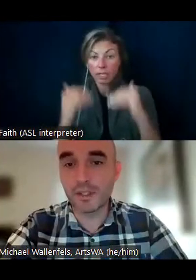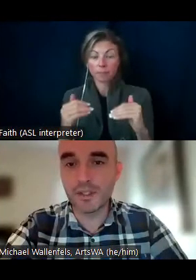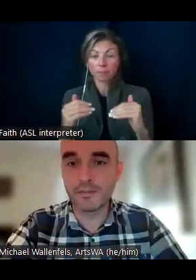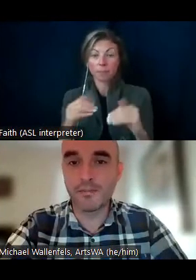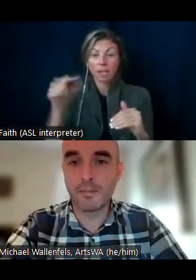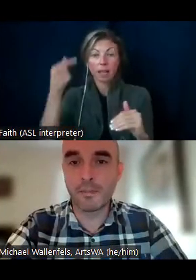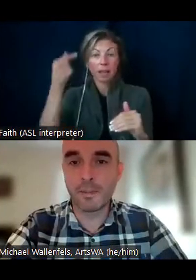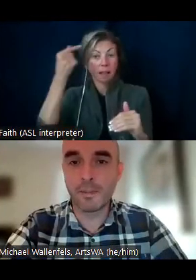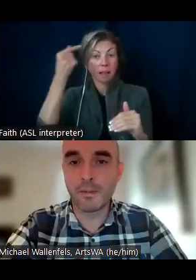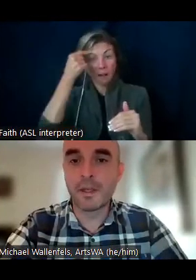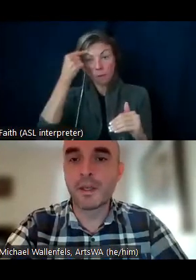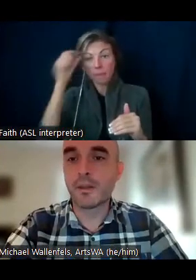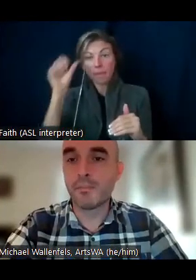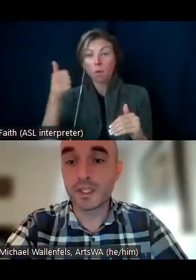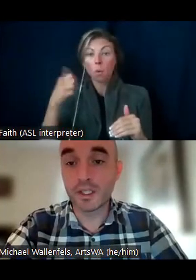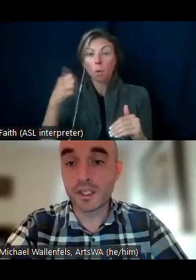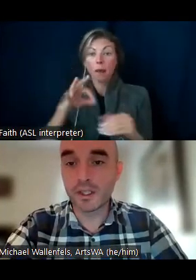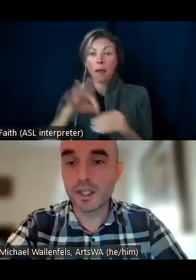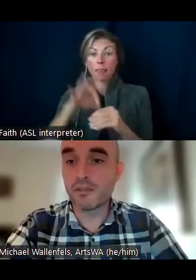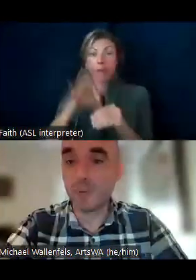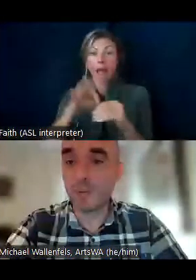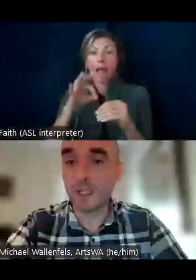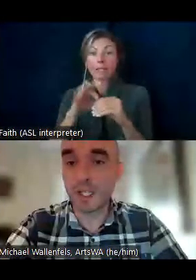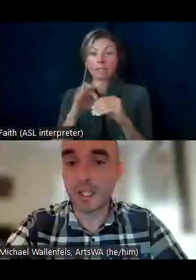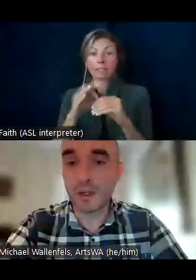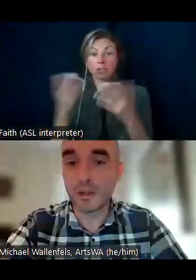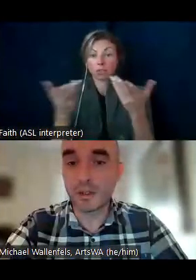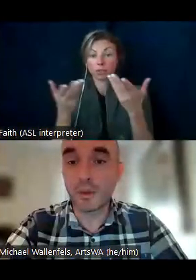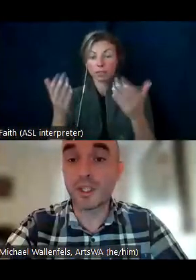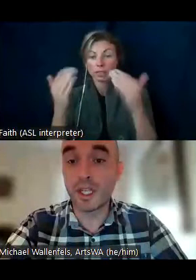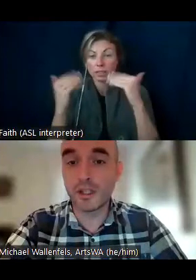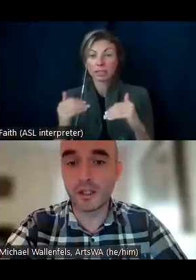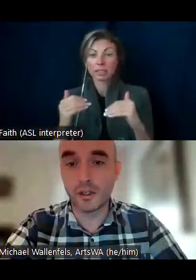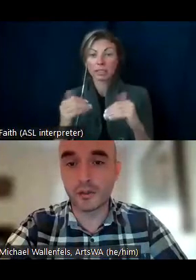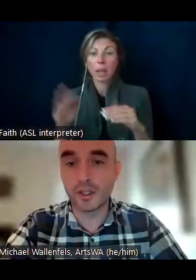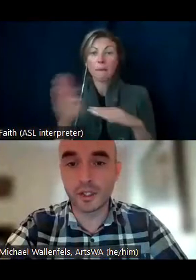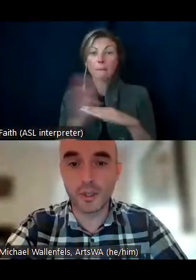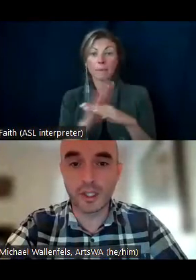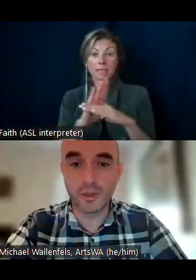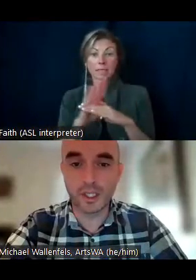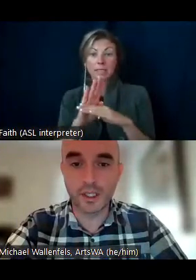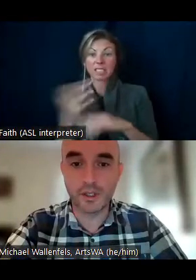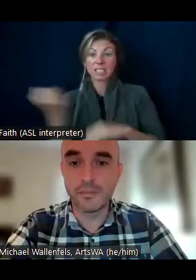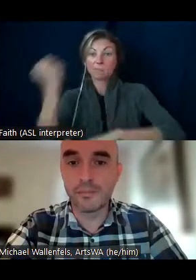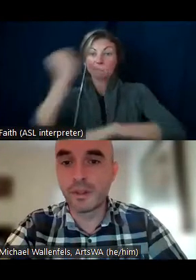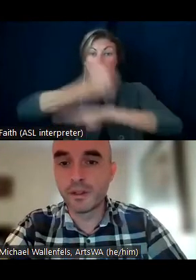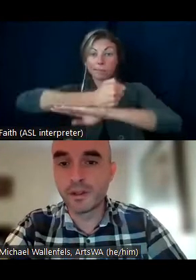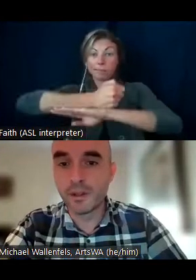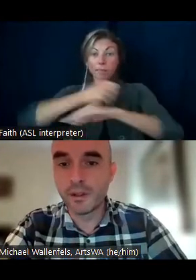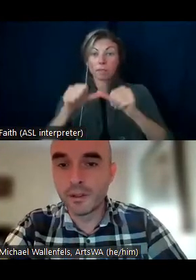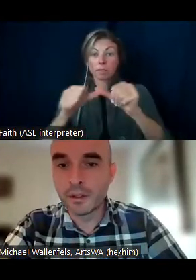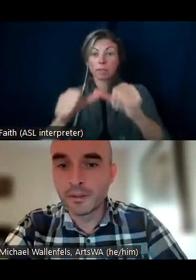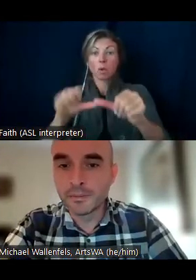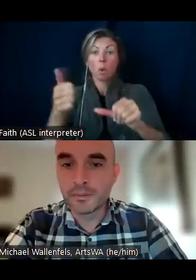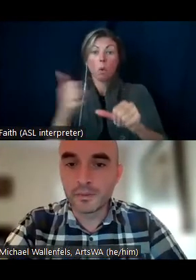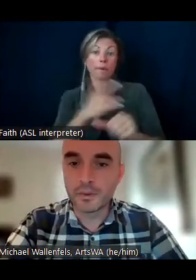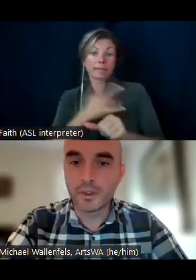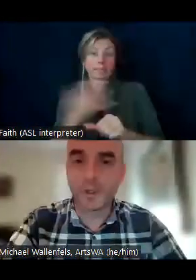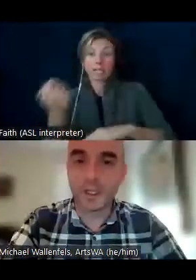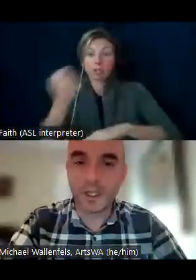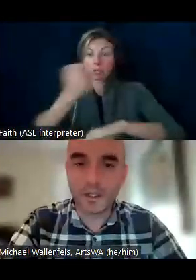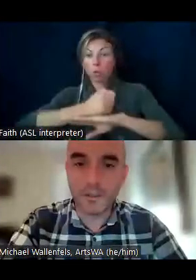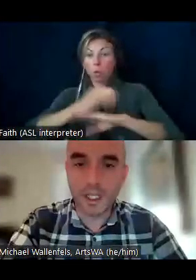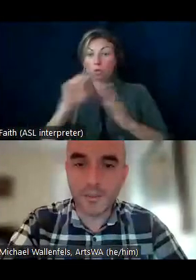도어대시 같은 타사 배송 드라이버, 그다음에 정부기관 또는 선출직 공무원, 폐업했거나 2022년에 폐업